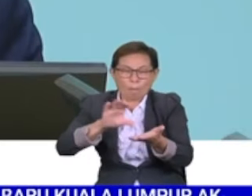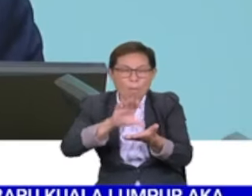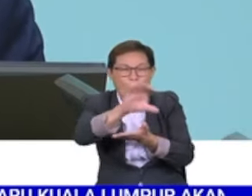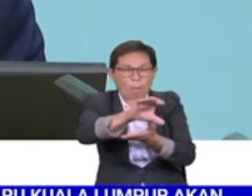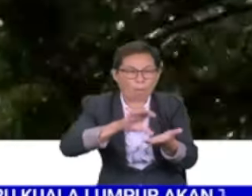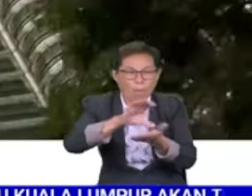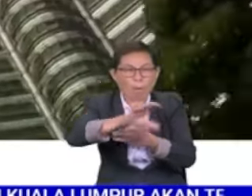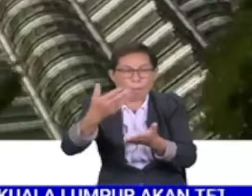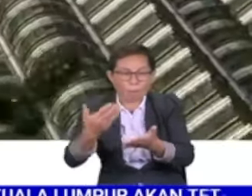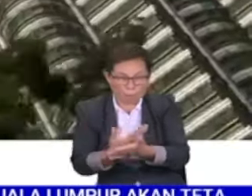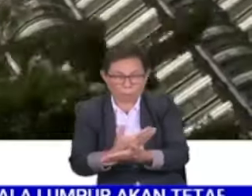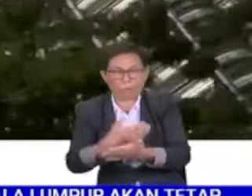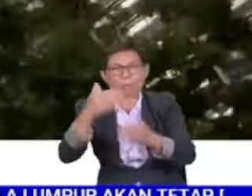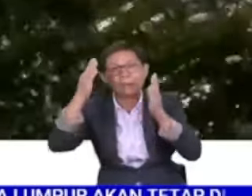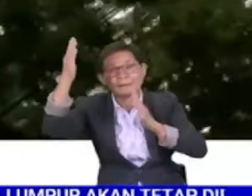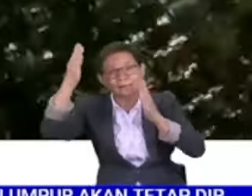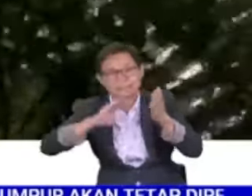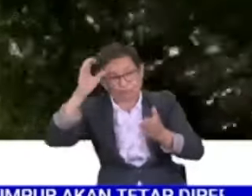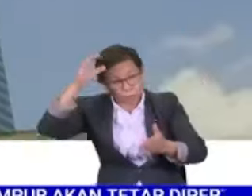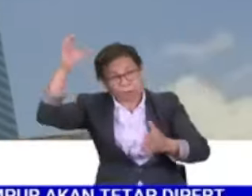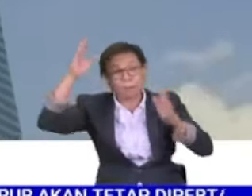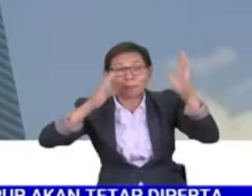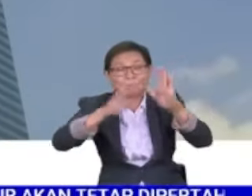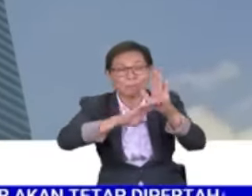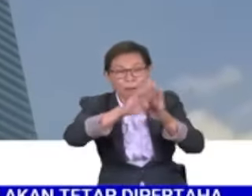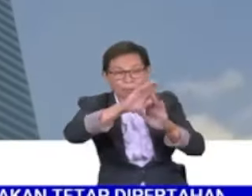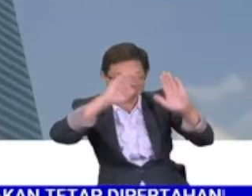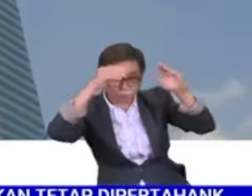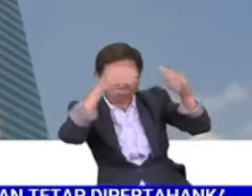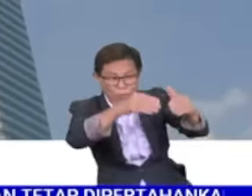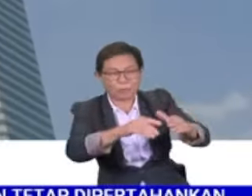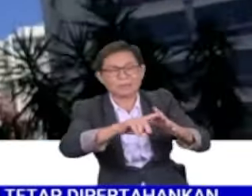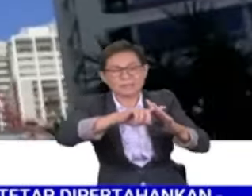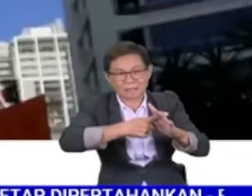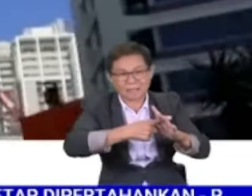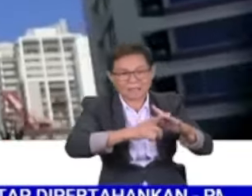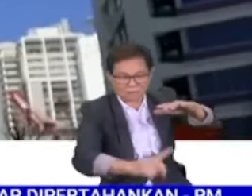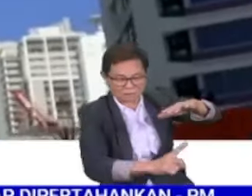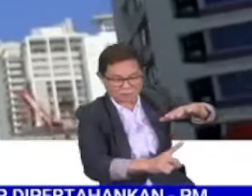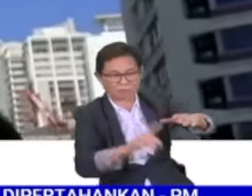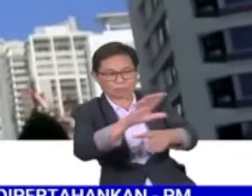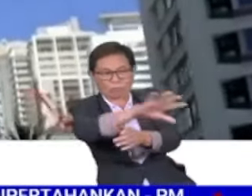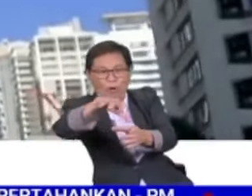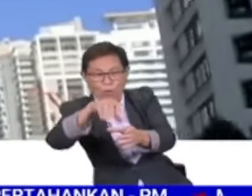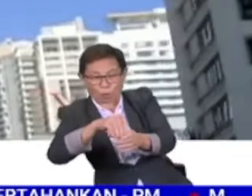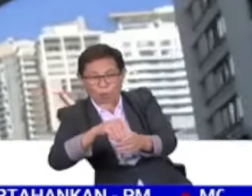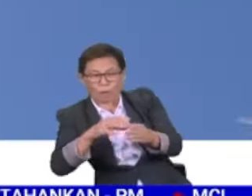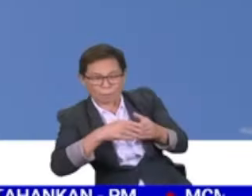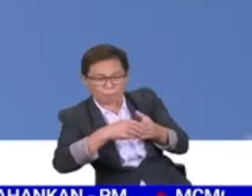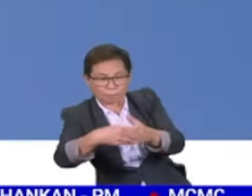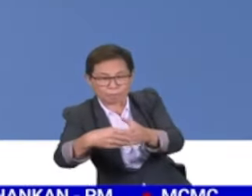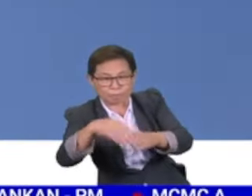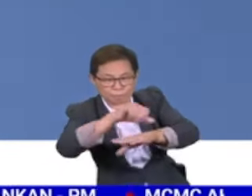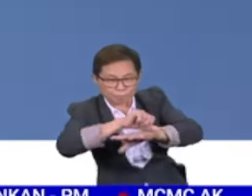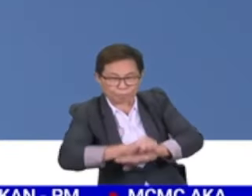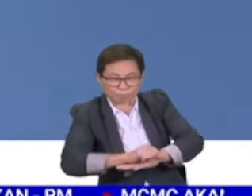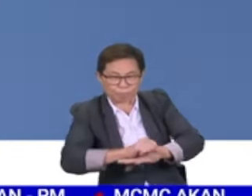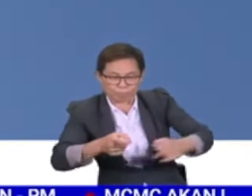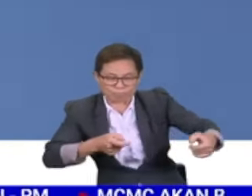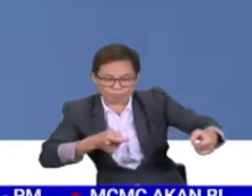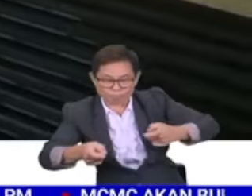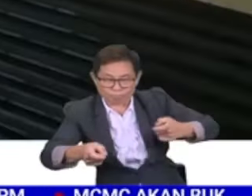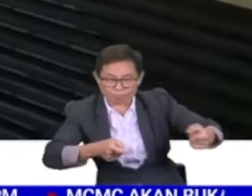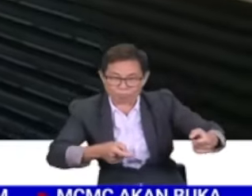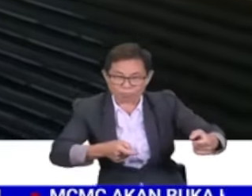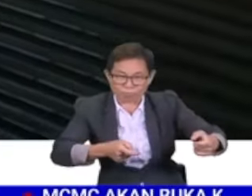dalam ekonomi kita. Konsep Malaysia Madani menekankan pelaksanaan dasar yang inklusif berpandukan amalan tabir urus